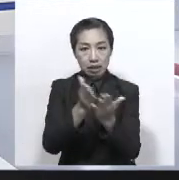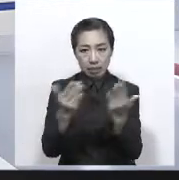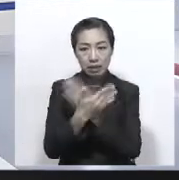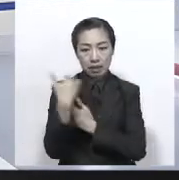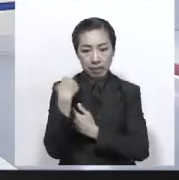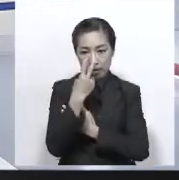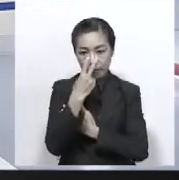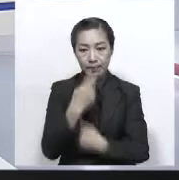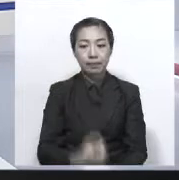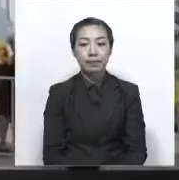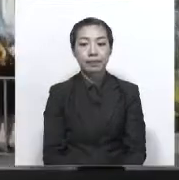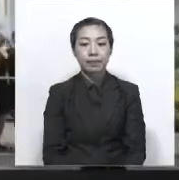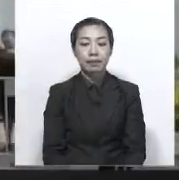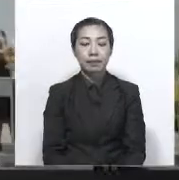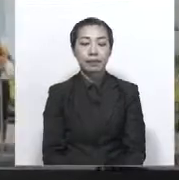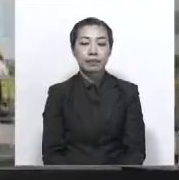เศษครับ